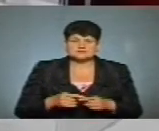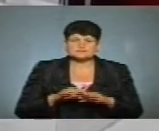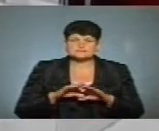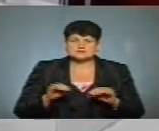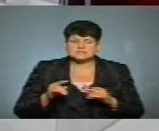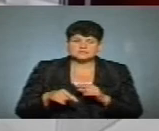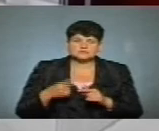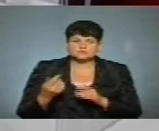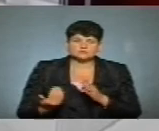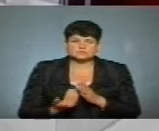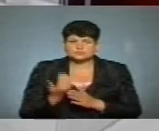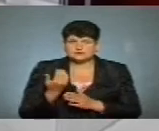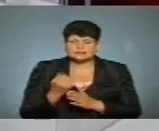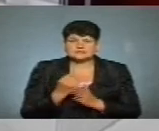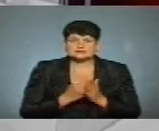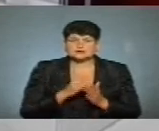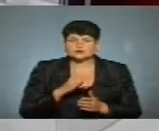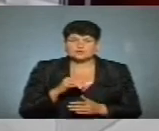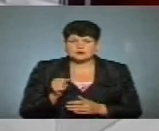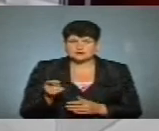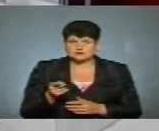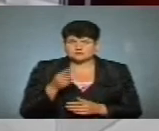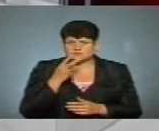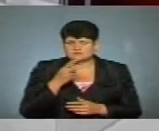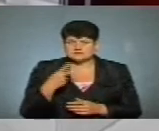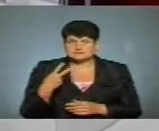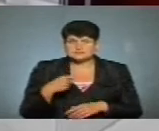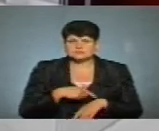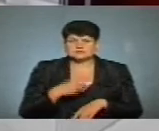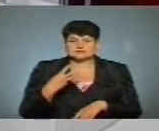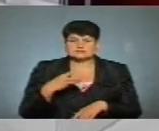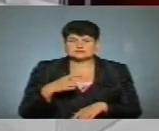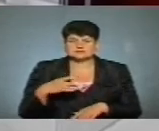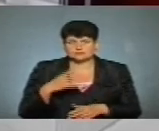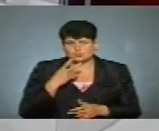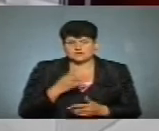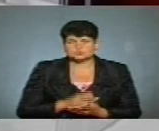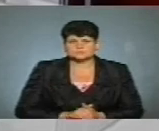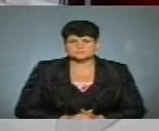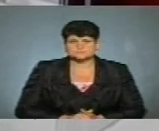все. Наступний випуск новин на телеканалі «UA Тернопіль». Дивіться о 20:30. Побачимось.